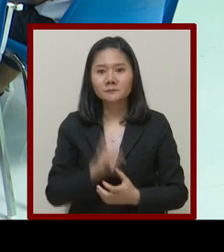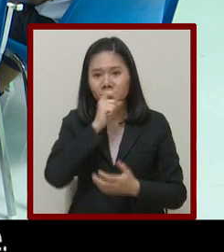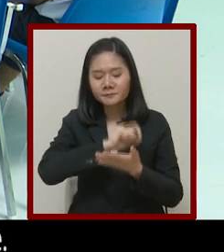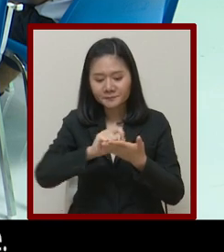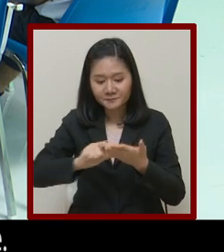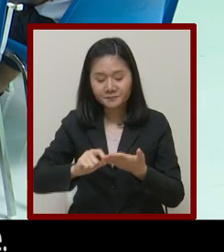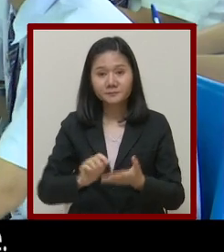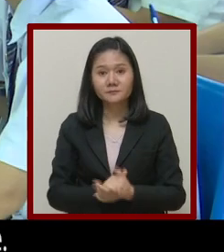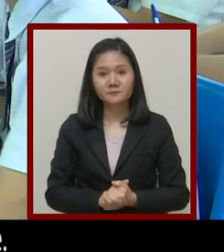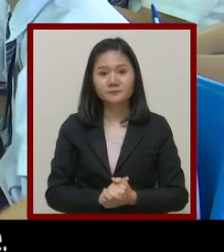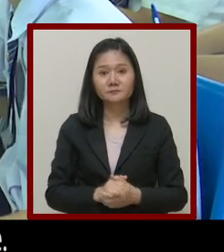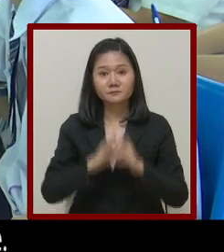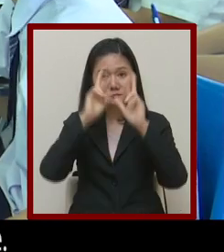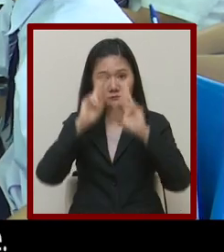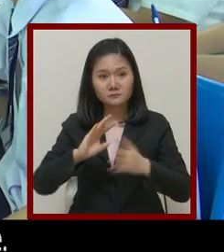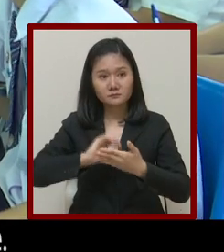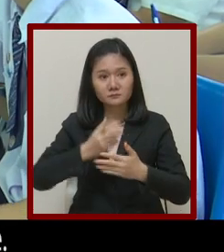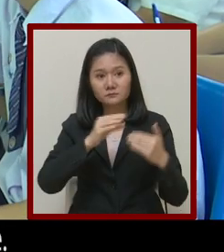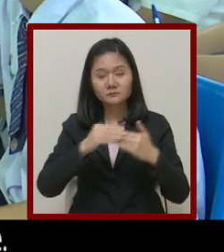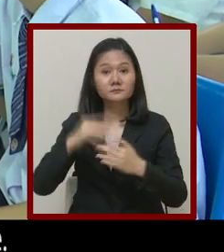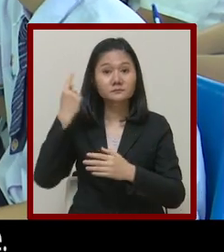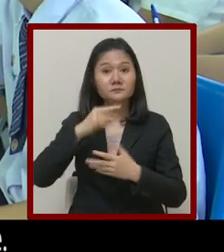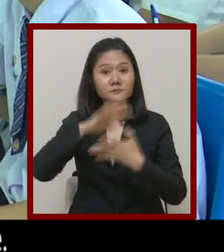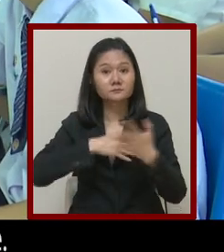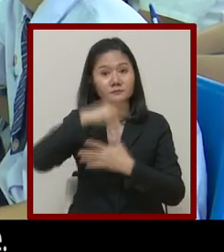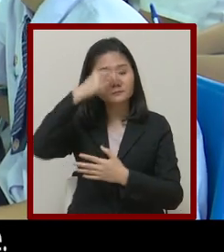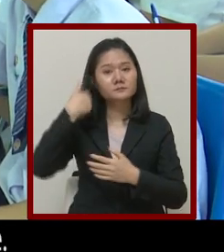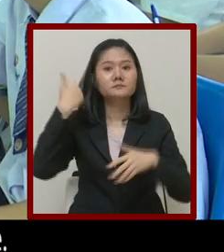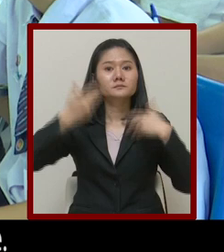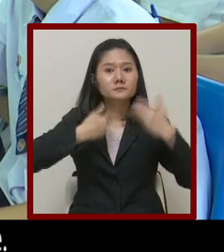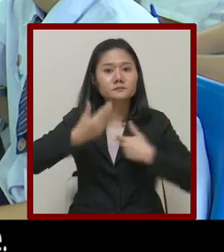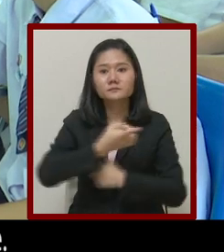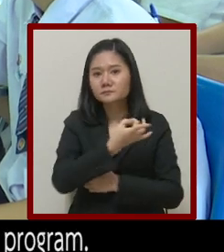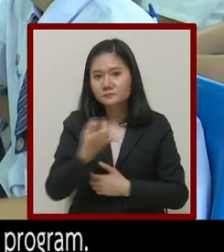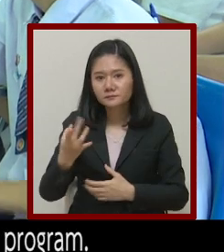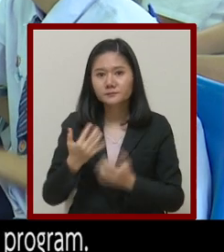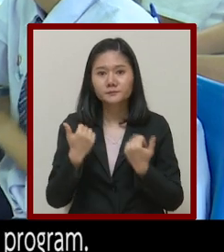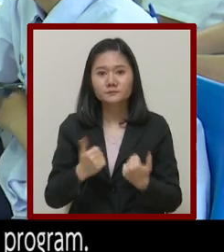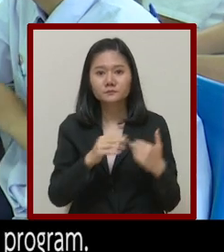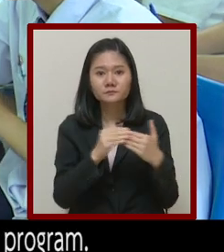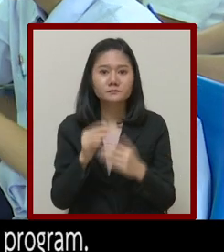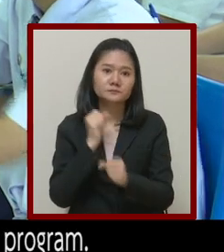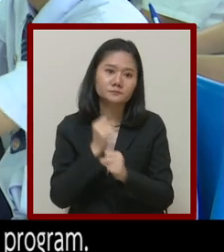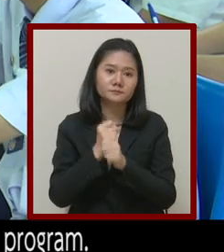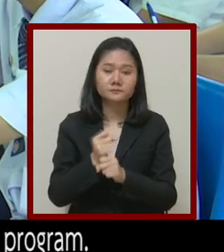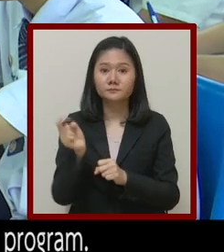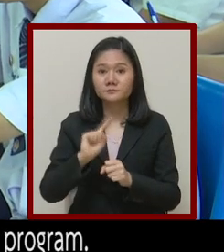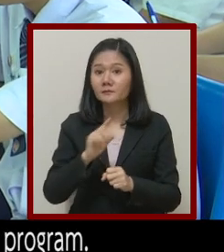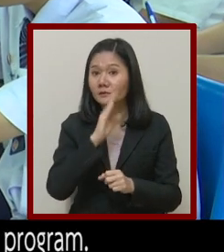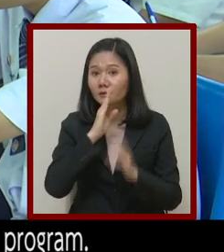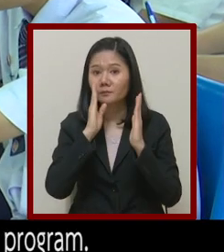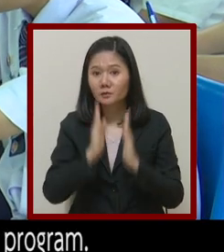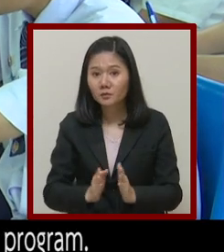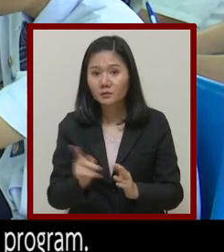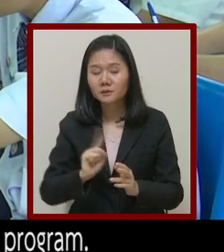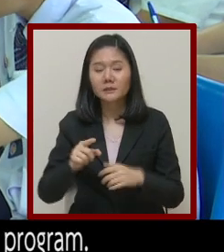ลองเขียนดูซิว่าในรูปแบบโปรแกรมนำเที่ยวแพทย์แผนไทยมันน่าจะมีกิจกรรมอะไรซ่อนอยู่บ้างเราจะพาเขาไปทำอะไรได้บ้างถ้าเราเป็นคน